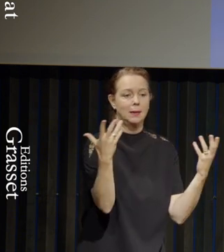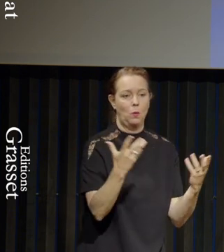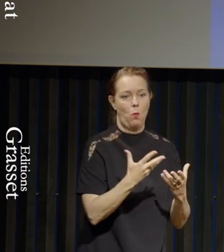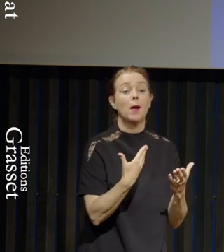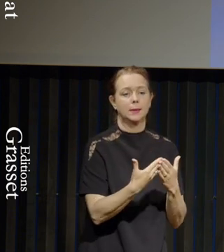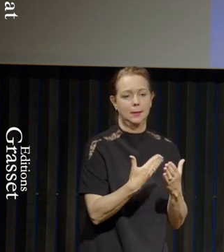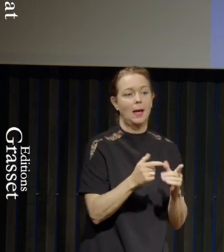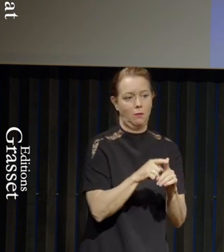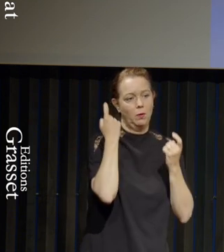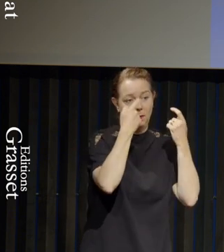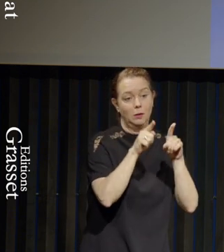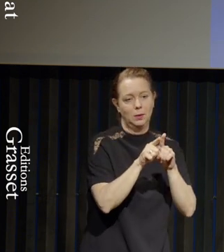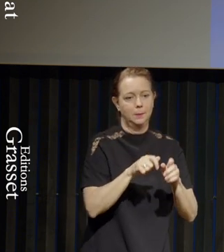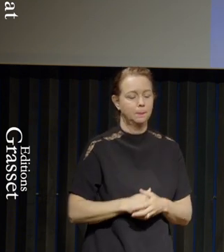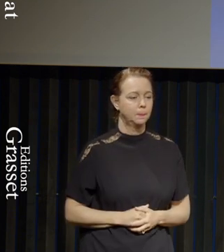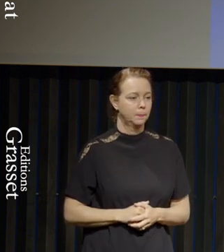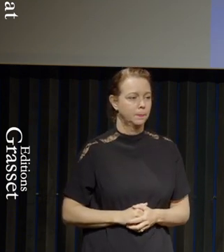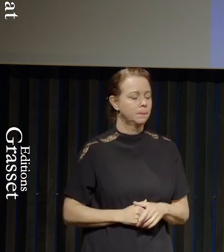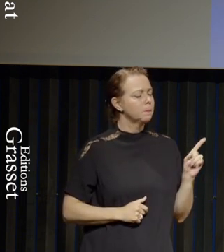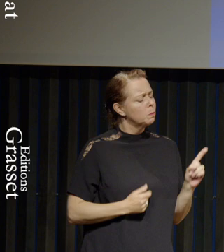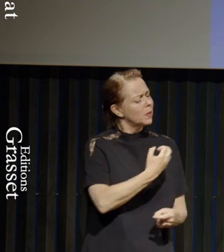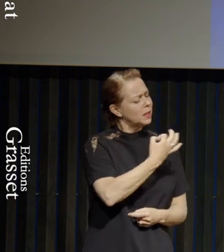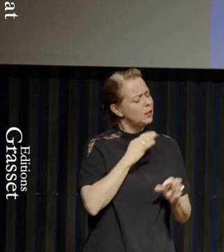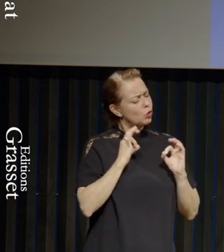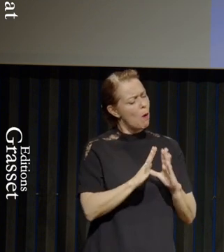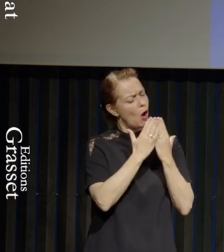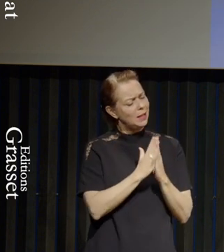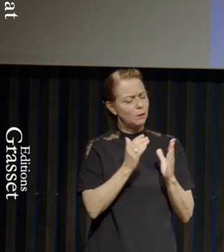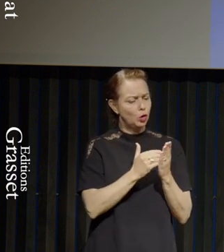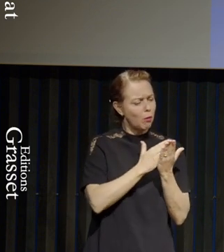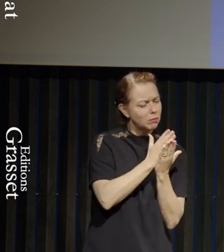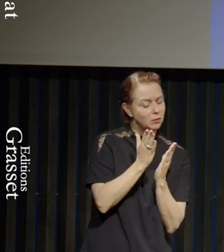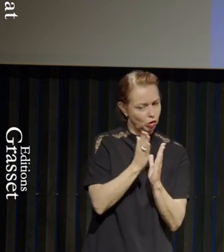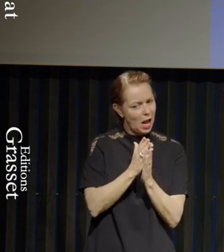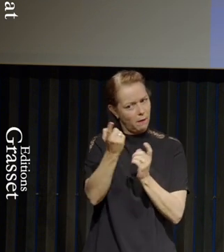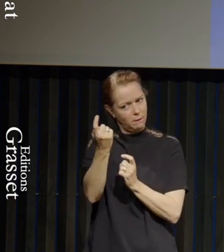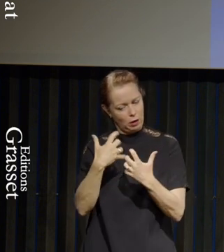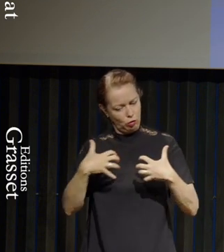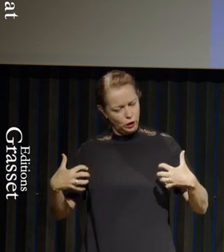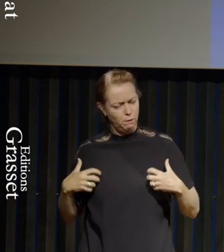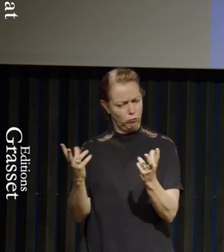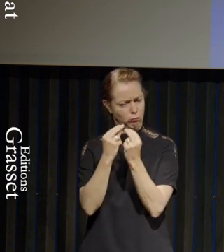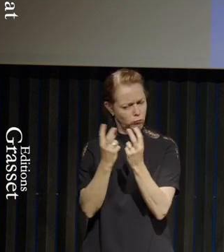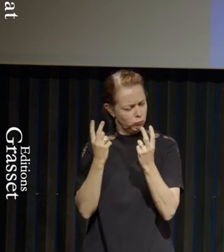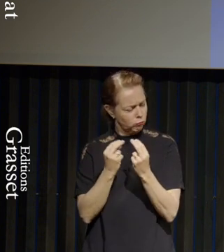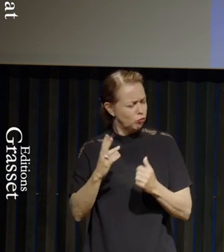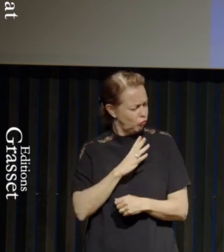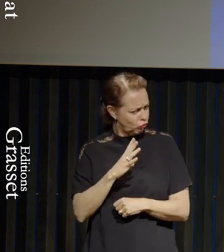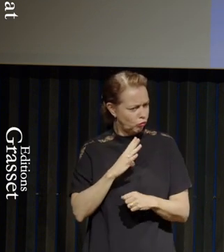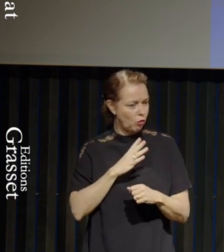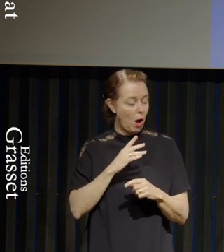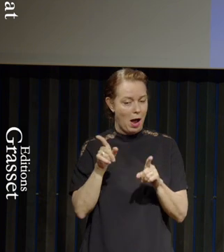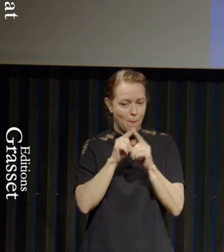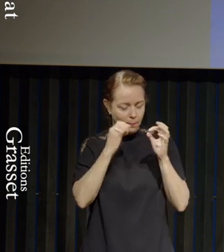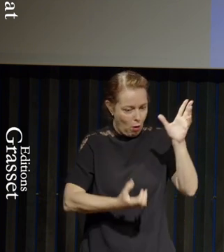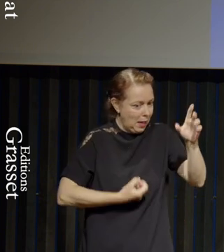vous le disiez à l'instant, dans votre livre, il y a beaucoup de pistes de réflexion, à la fois scientifiques, en même temps incroyablement